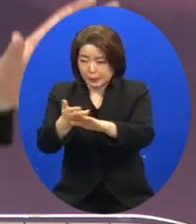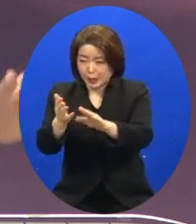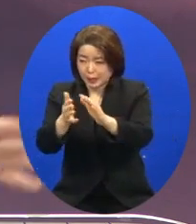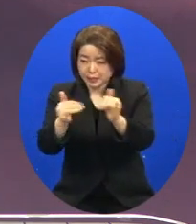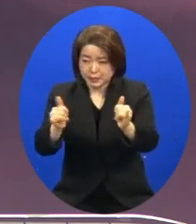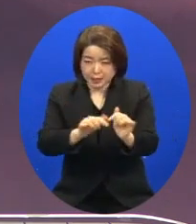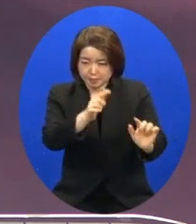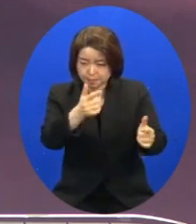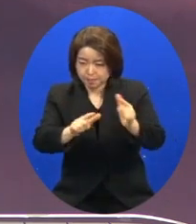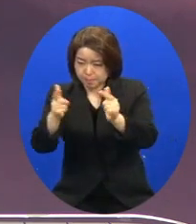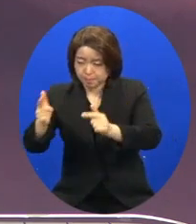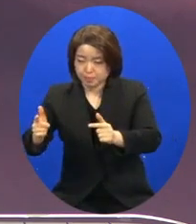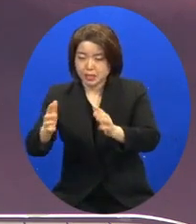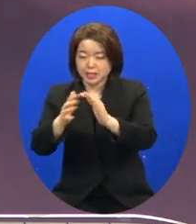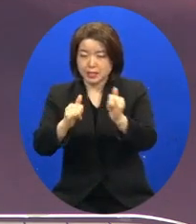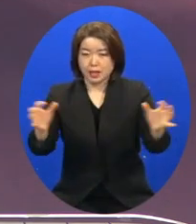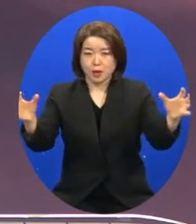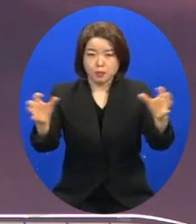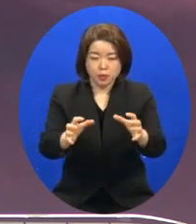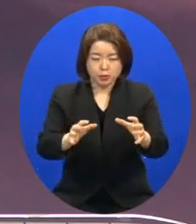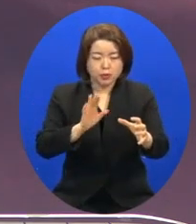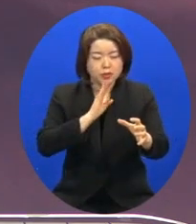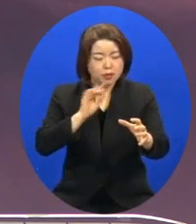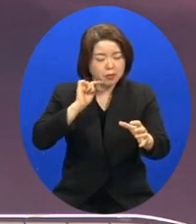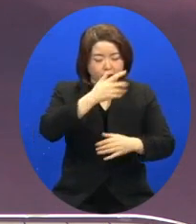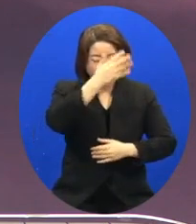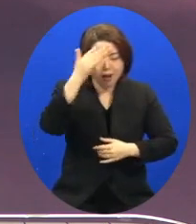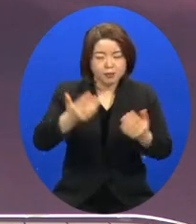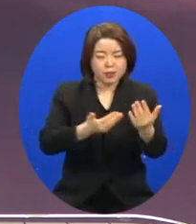너무나 아름다운 조화를 이룹니다.